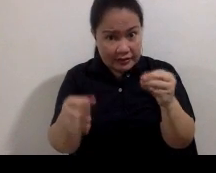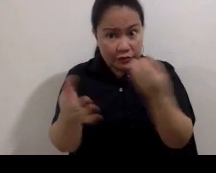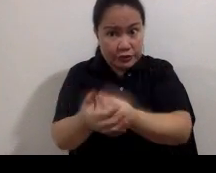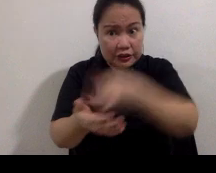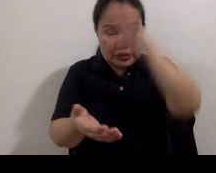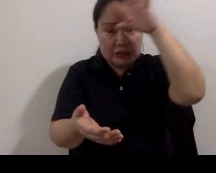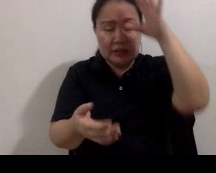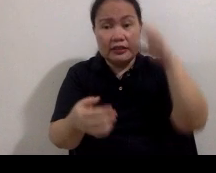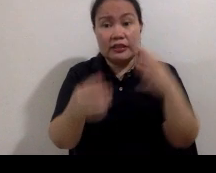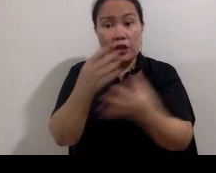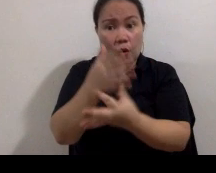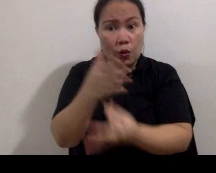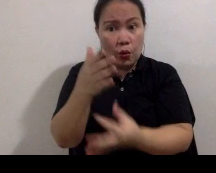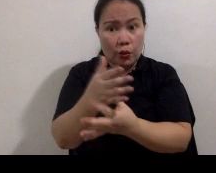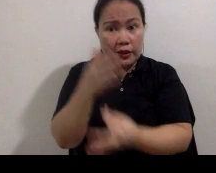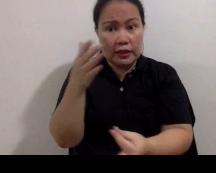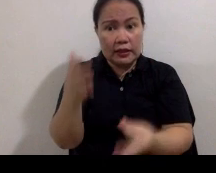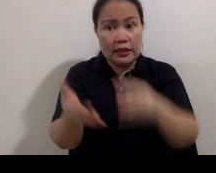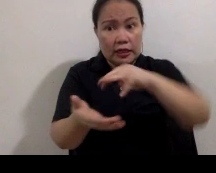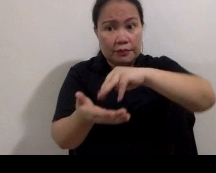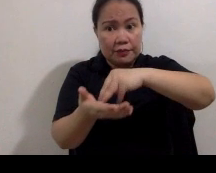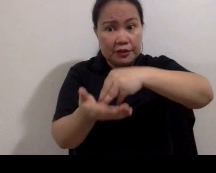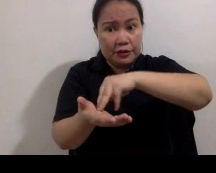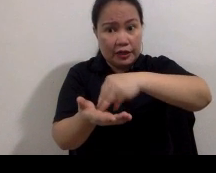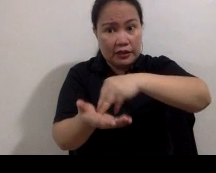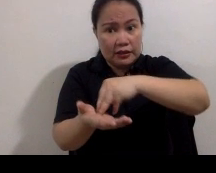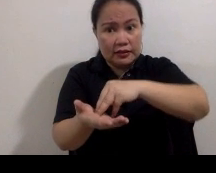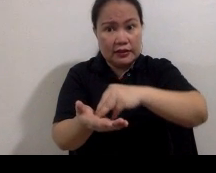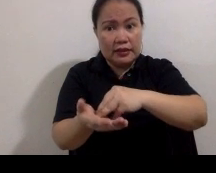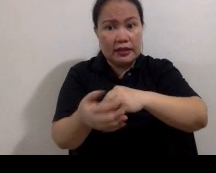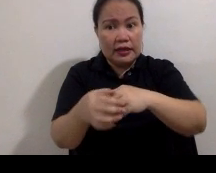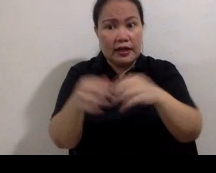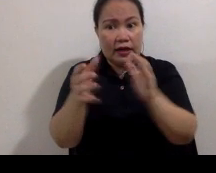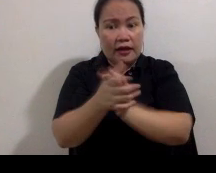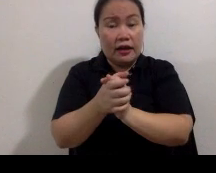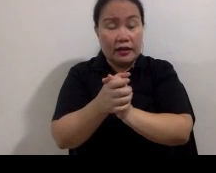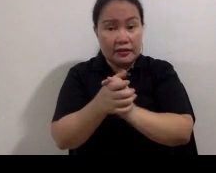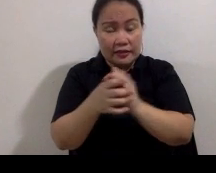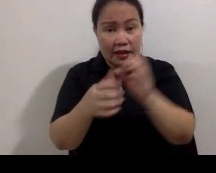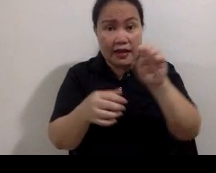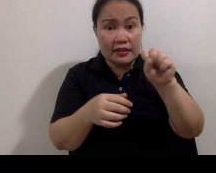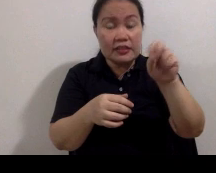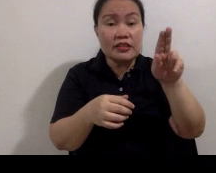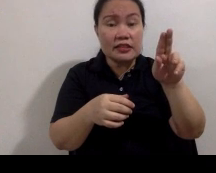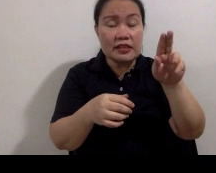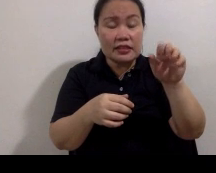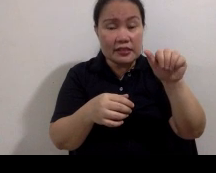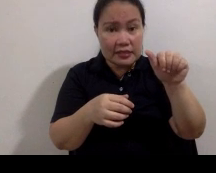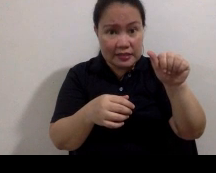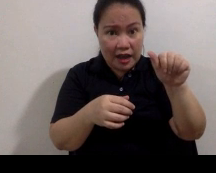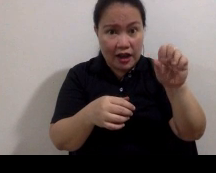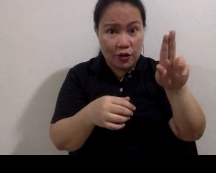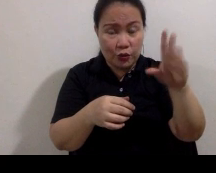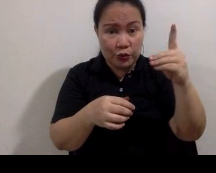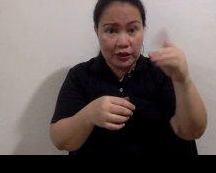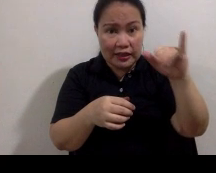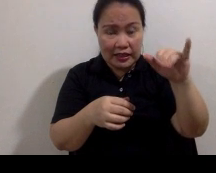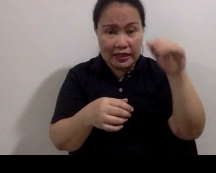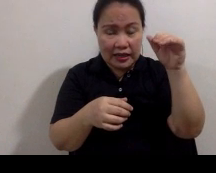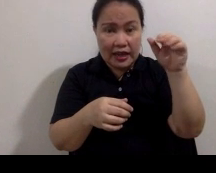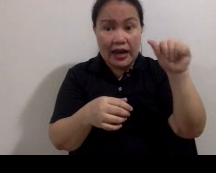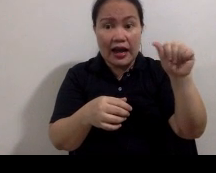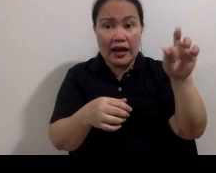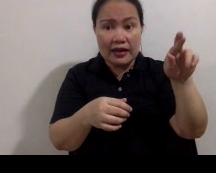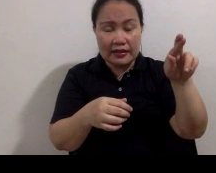langis at petrolyo. Pinakamalaking tagapagluwas ng petrolyo sa buong daigdig ang Saudi Arabia at marami rin